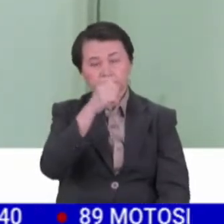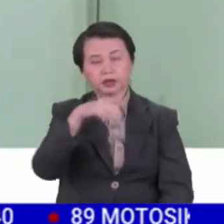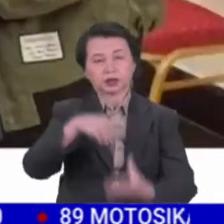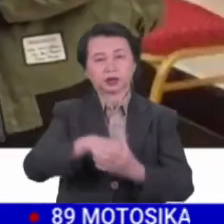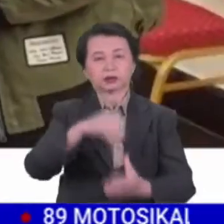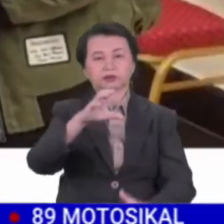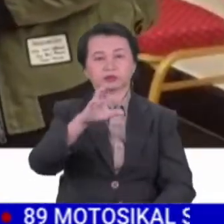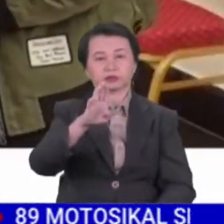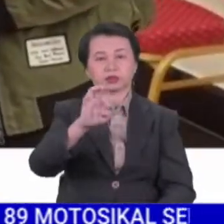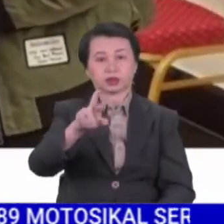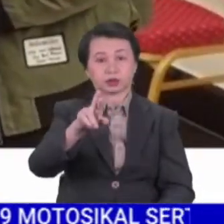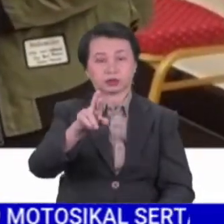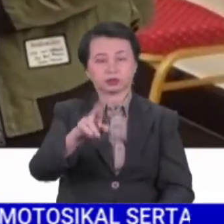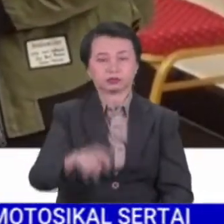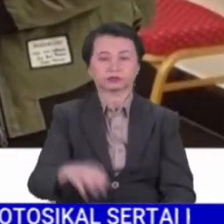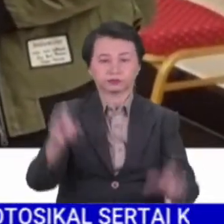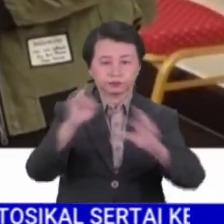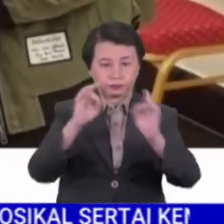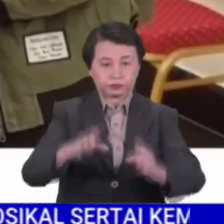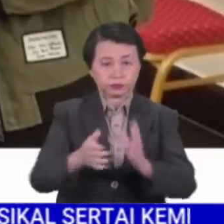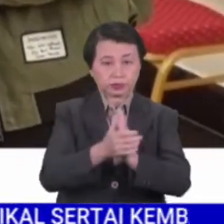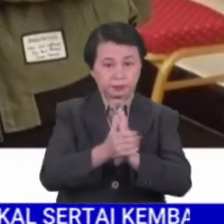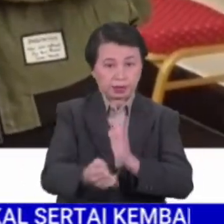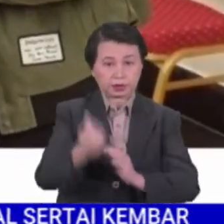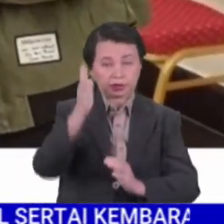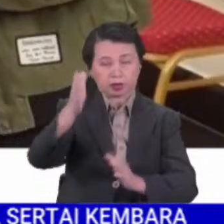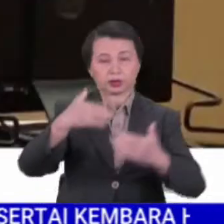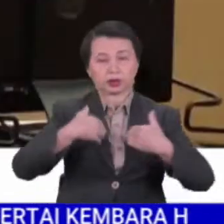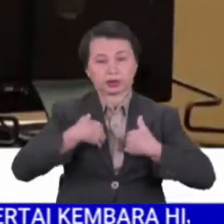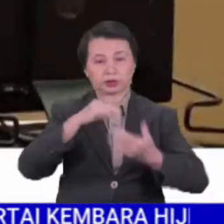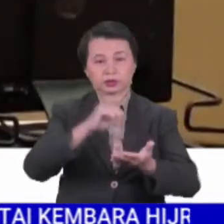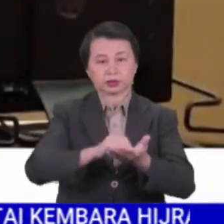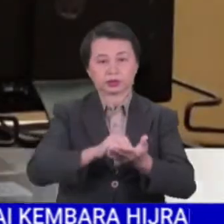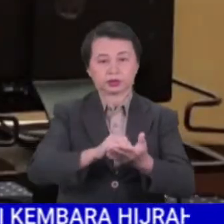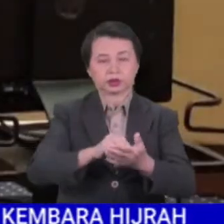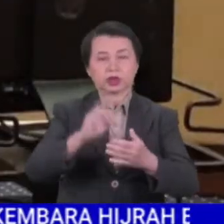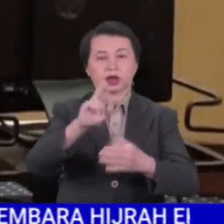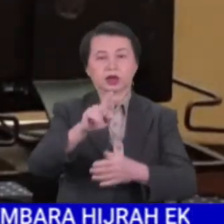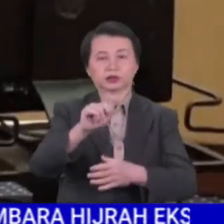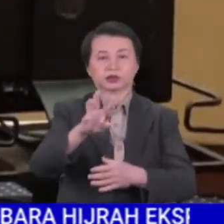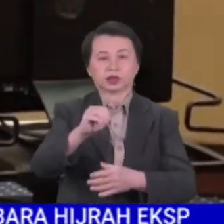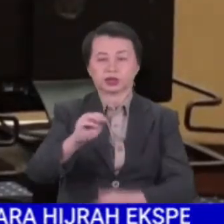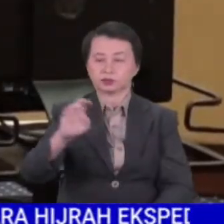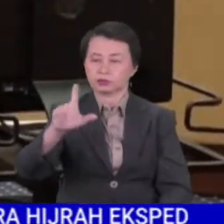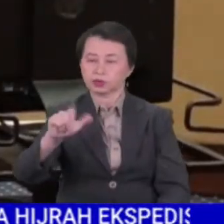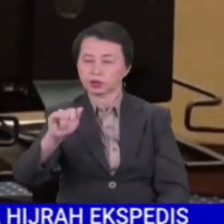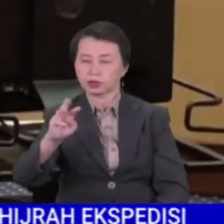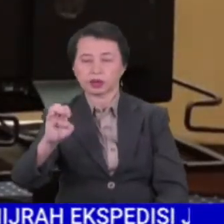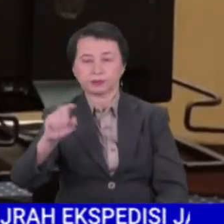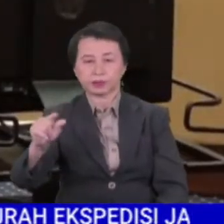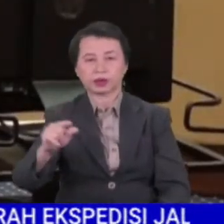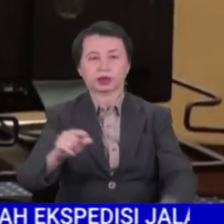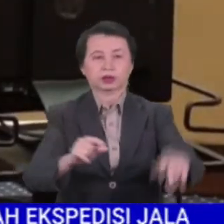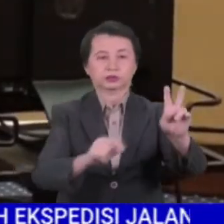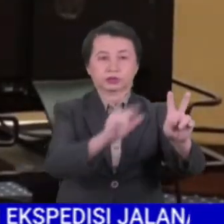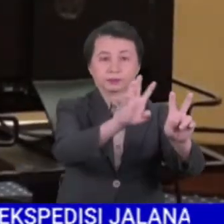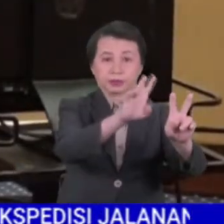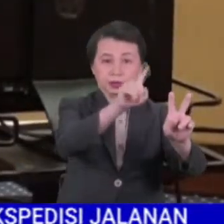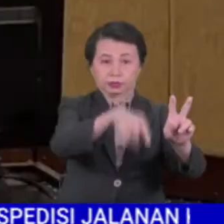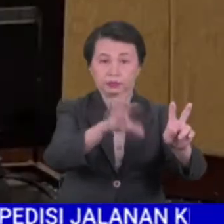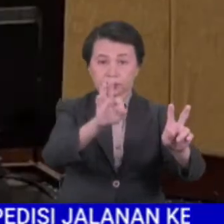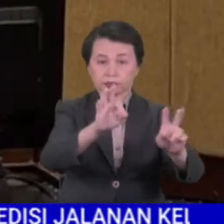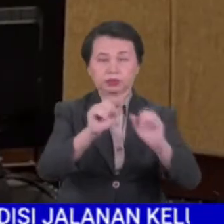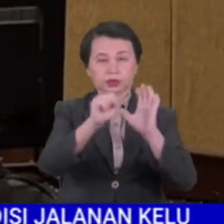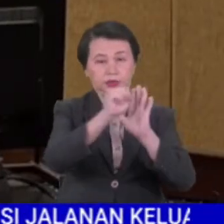CBR ini. Uji bakat CBR juga akan diadakan di Auditorium RTM Limbang pada 24 September ini.